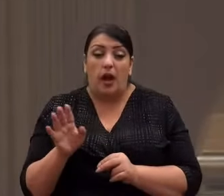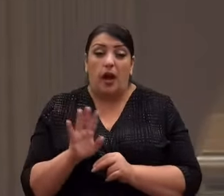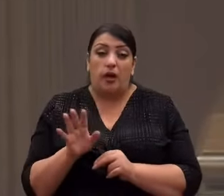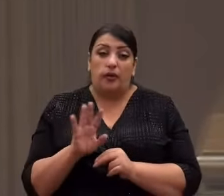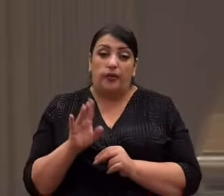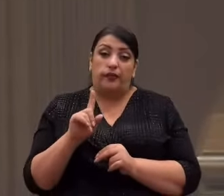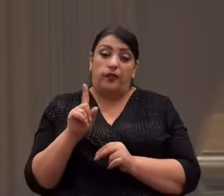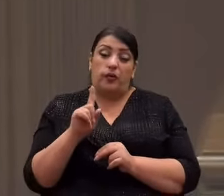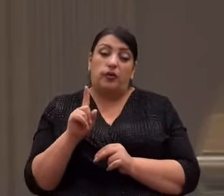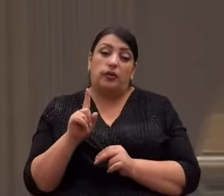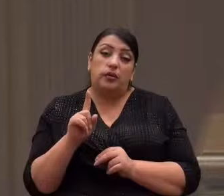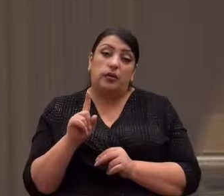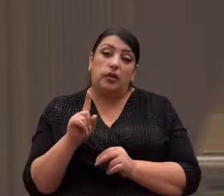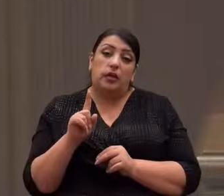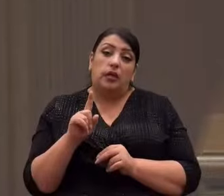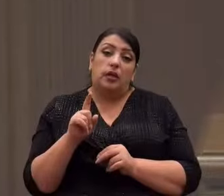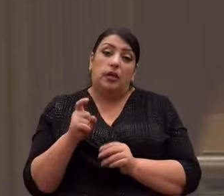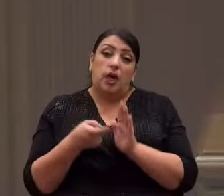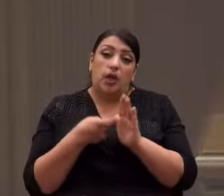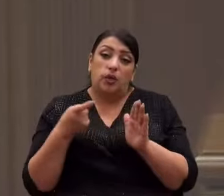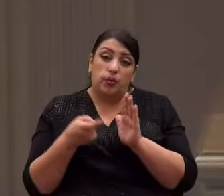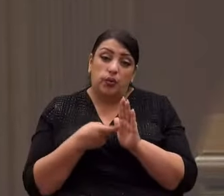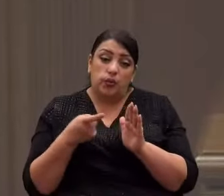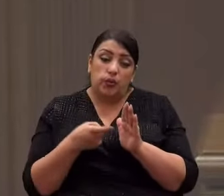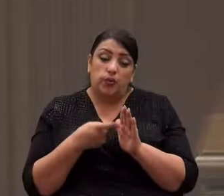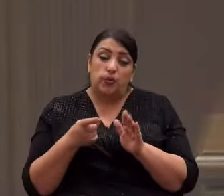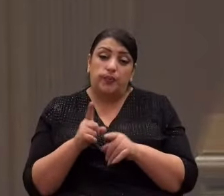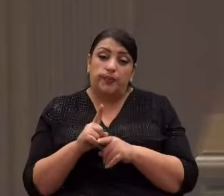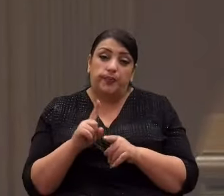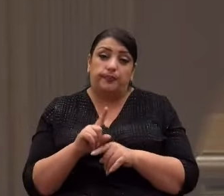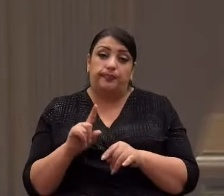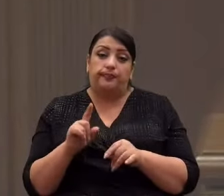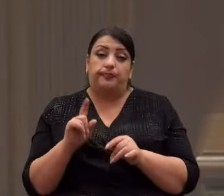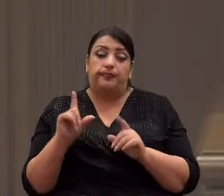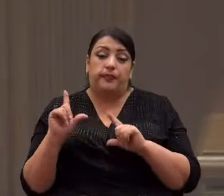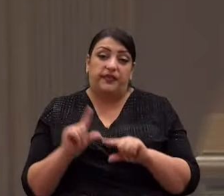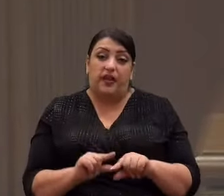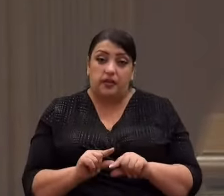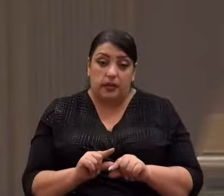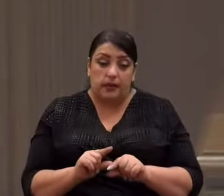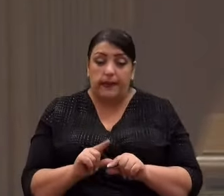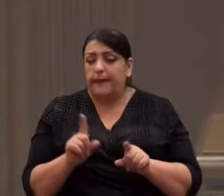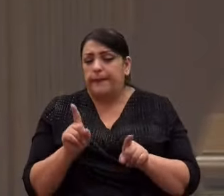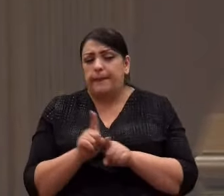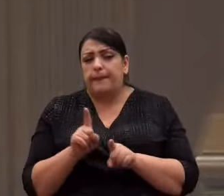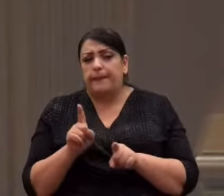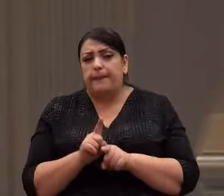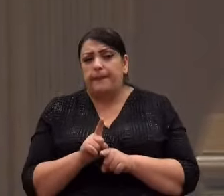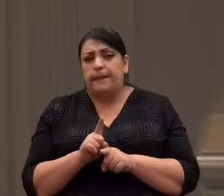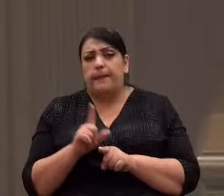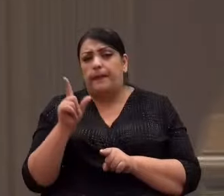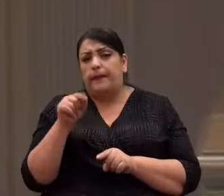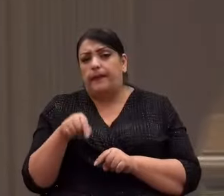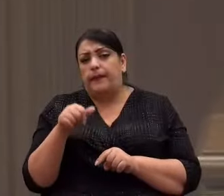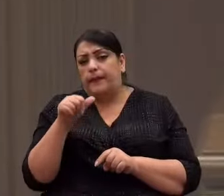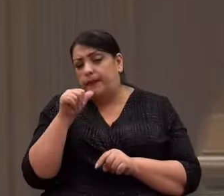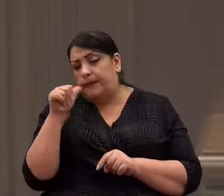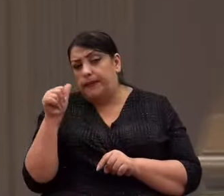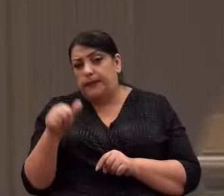որ քննության արդյունավետությունը նվազել է։ Նշված նվազումը պայմանավորված է բացառապես այս տարվա